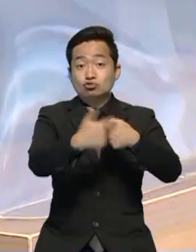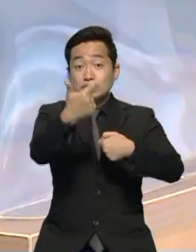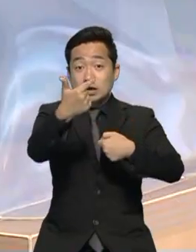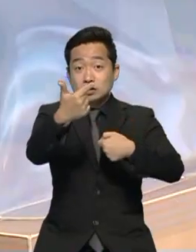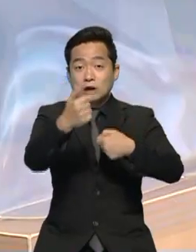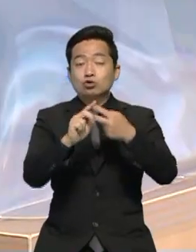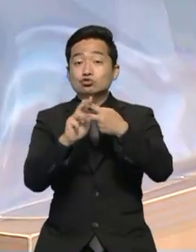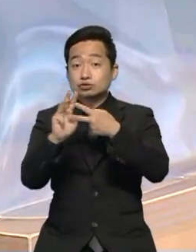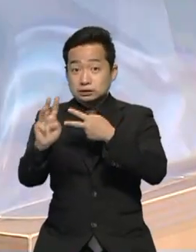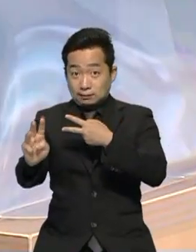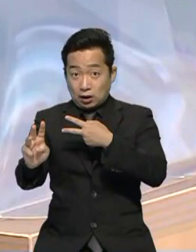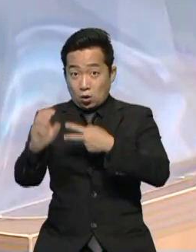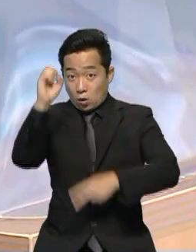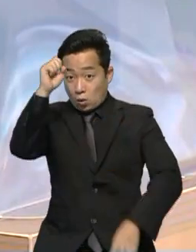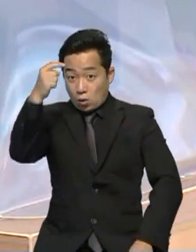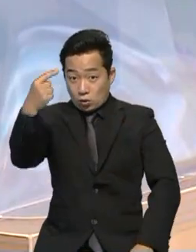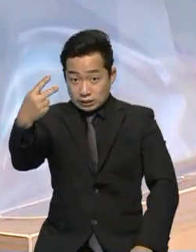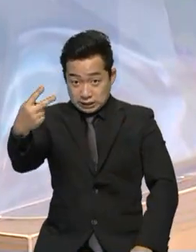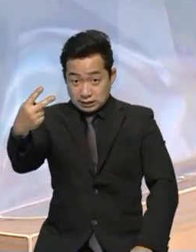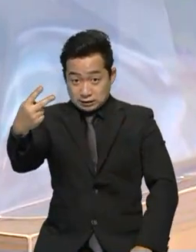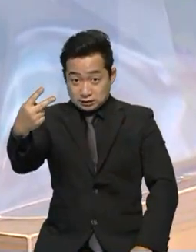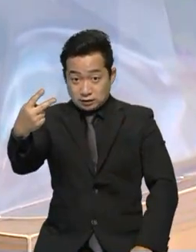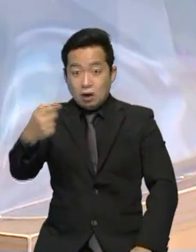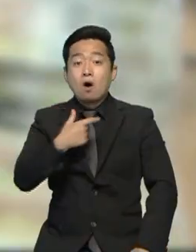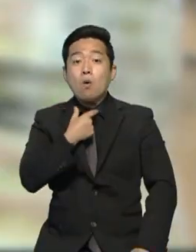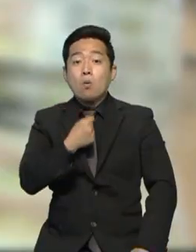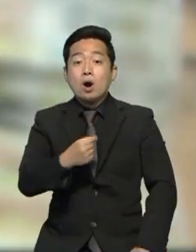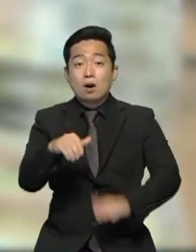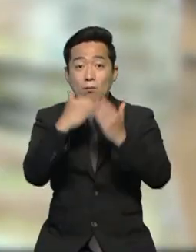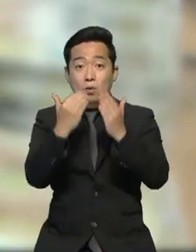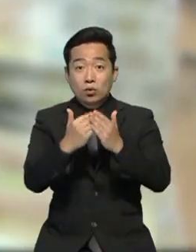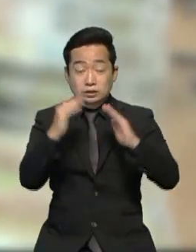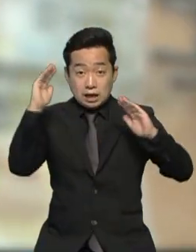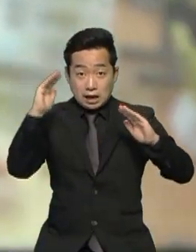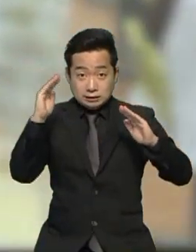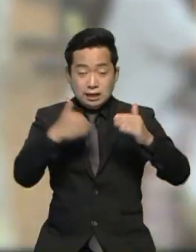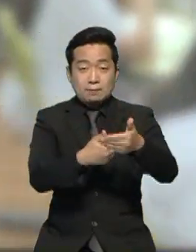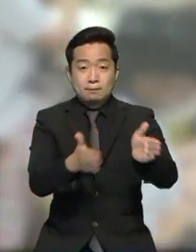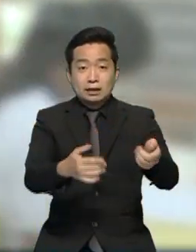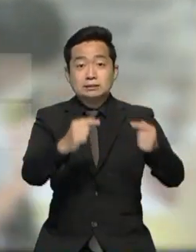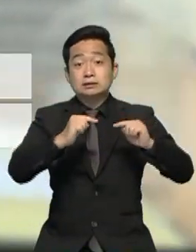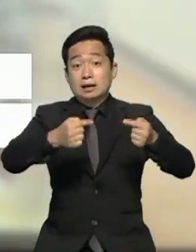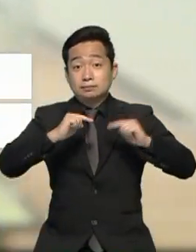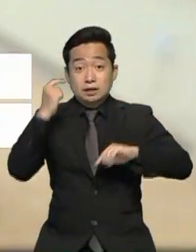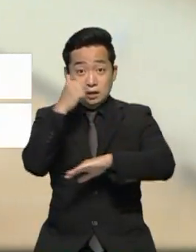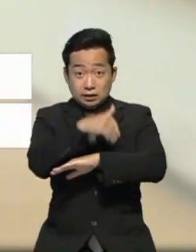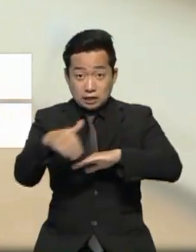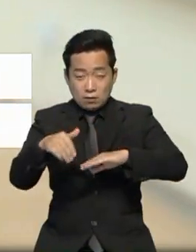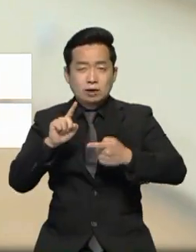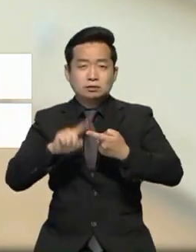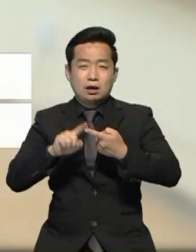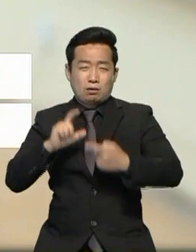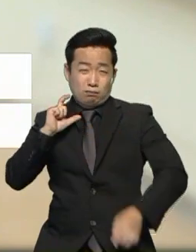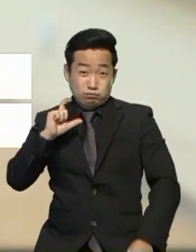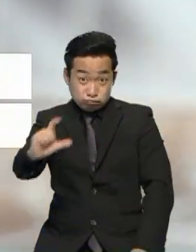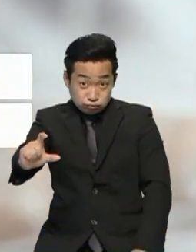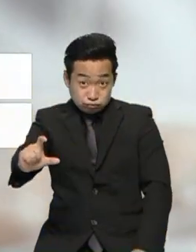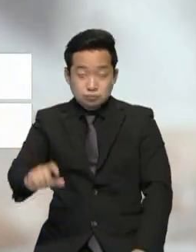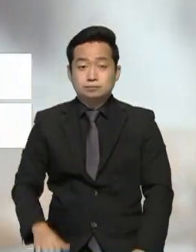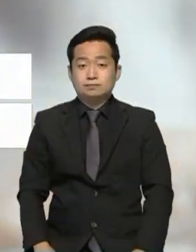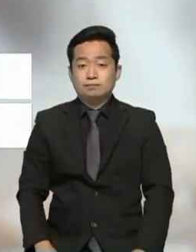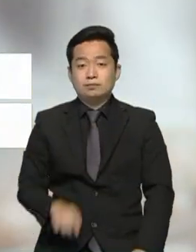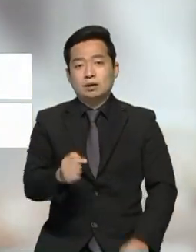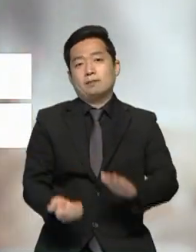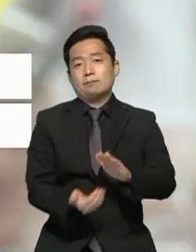6학년과 중3, 고2를 대상으로 희망하는 모든 학급이 참여하도록 한다는 계획도 변함없다고 했지만